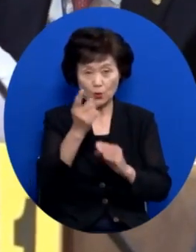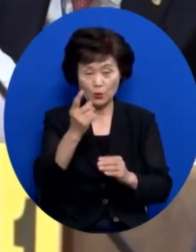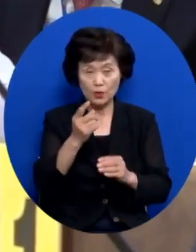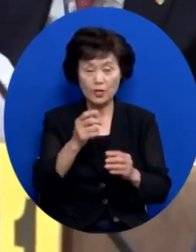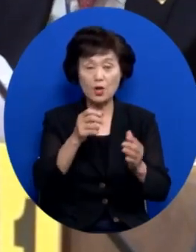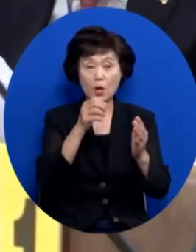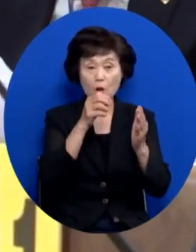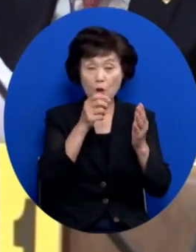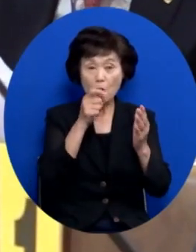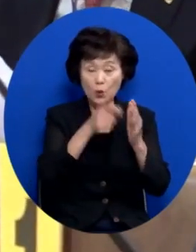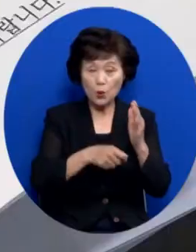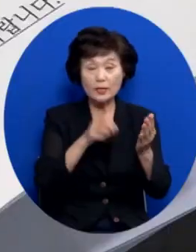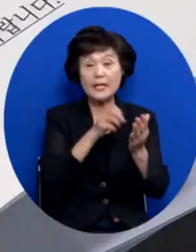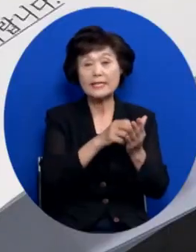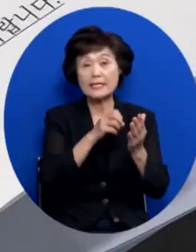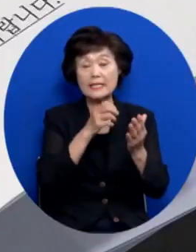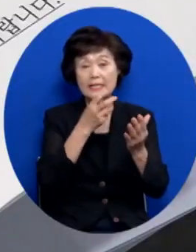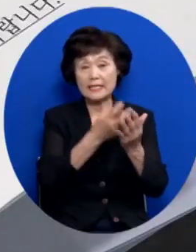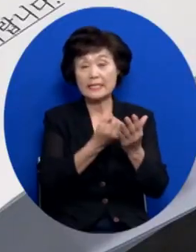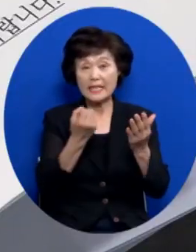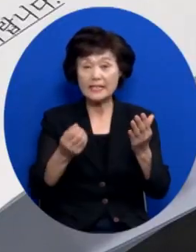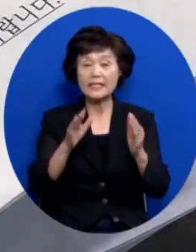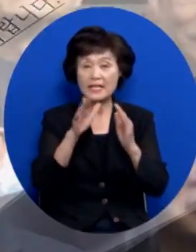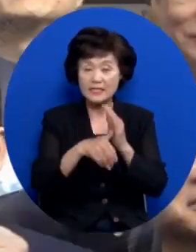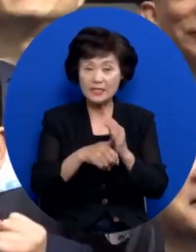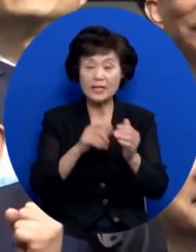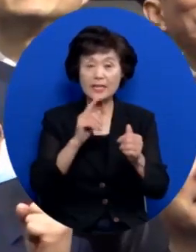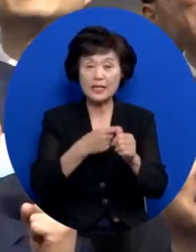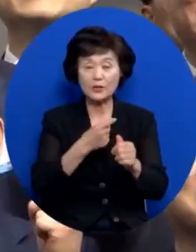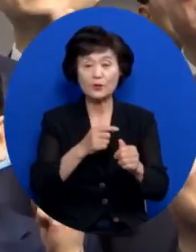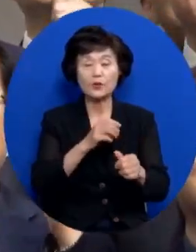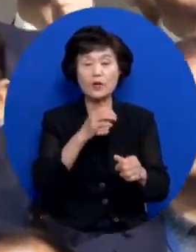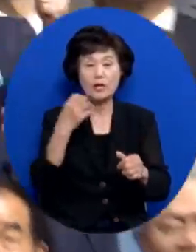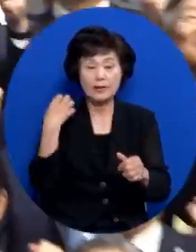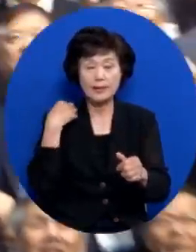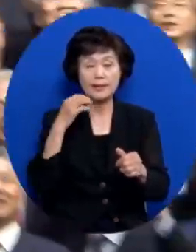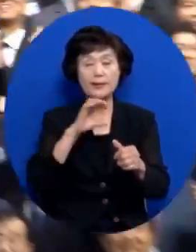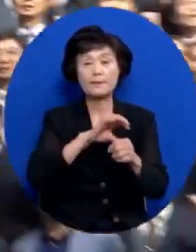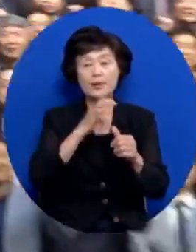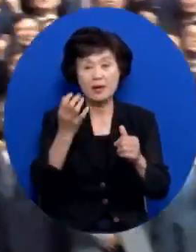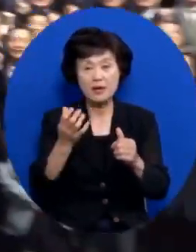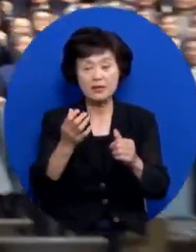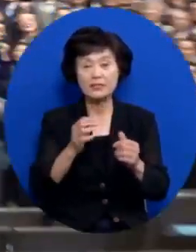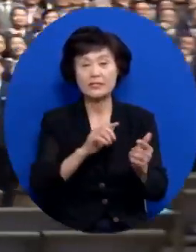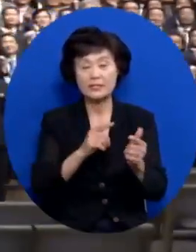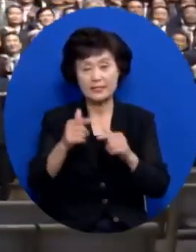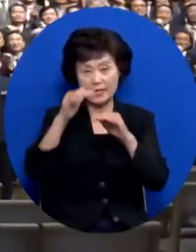자동 면직 등의 안건을 다룰 예정입니다. CTS 뉴스 최대진입니다.